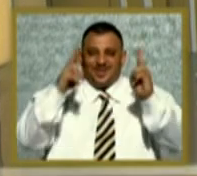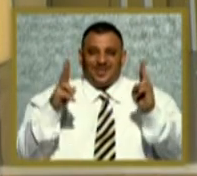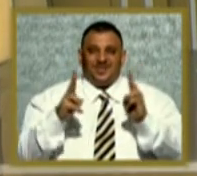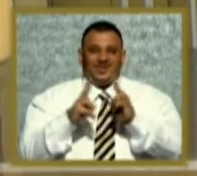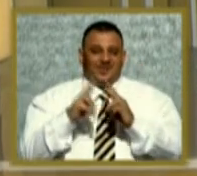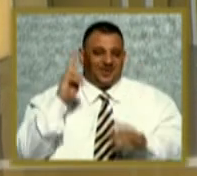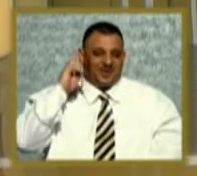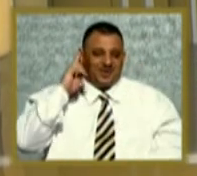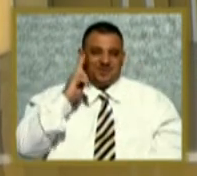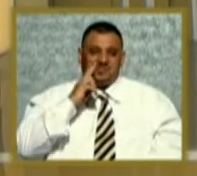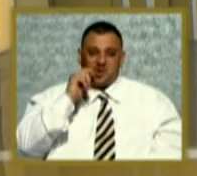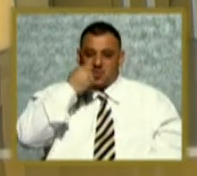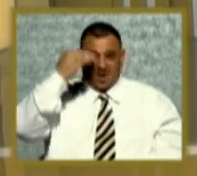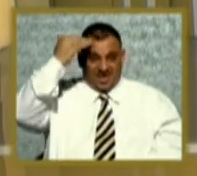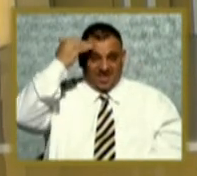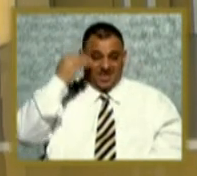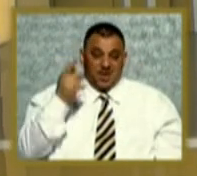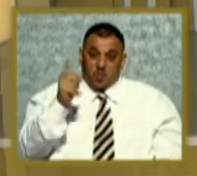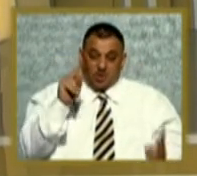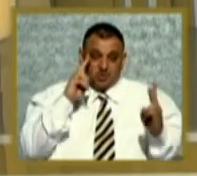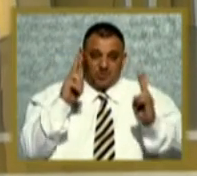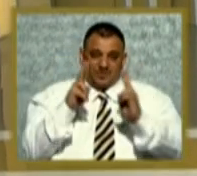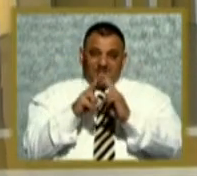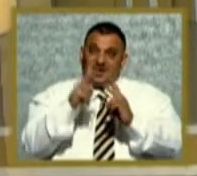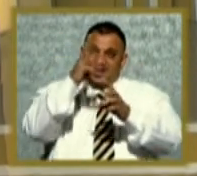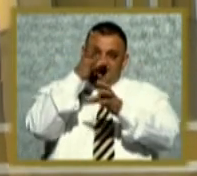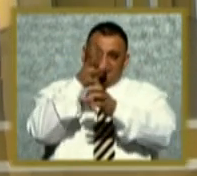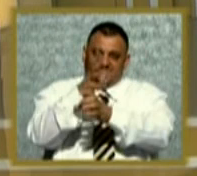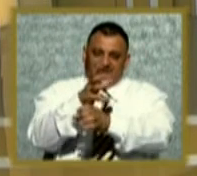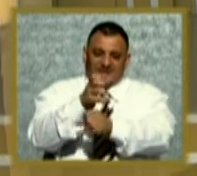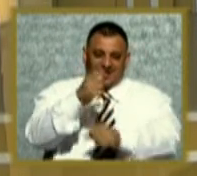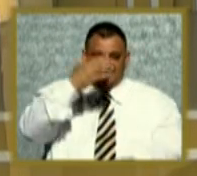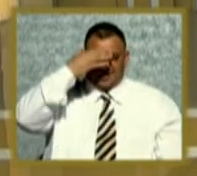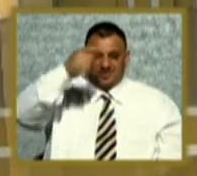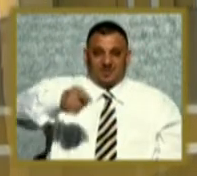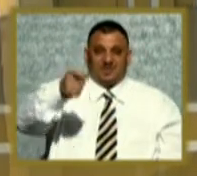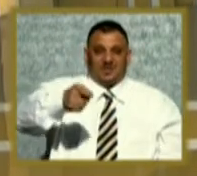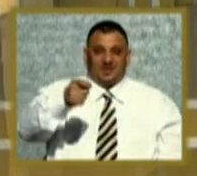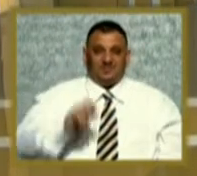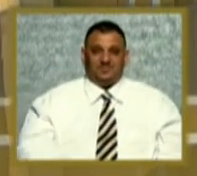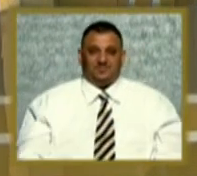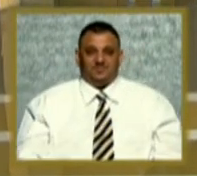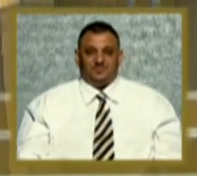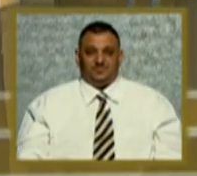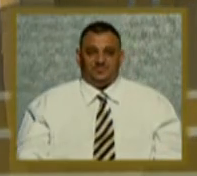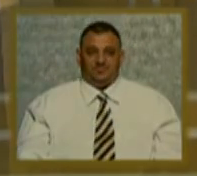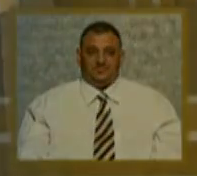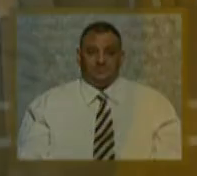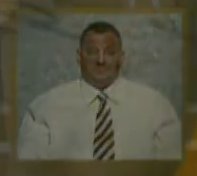صلاح عوده وجميع زملائي في الاستوديو، ولكم انتم ايضا الشكر والتقدير والدعاء، والى لقاء الغد، السلام عليكم ورحمه الله وبركاته.